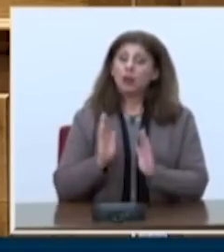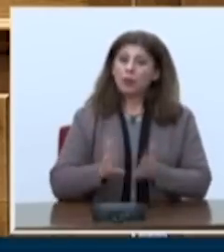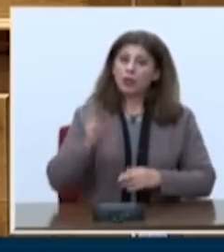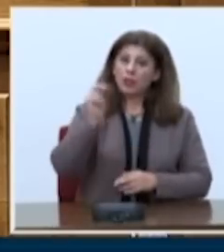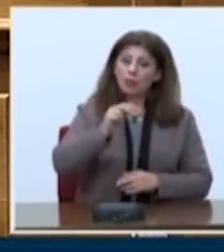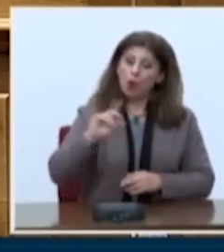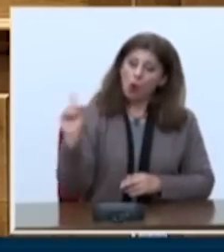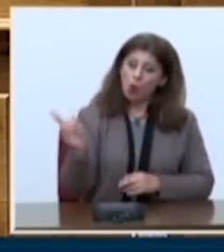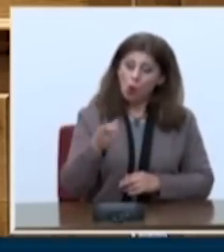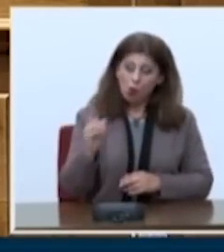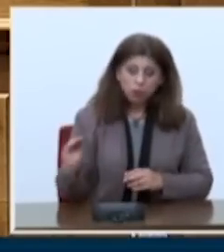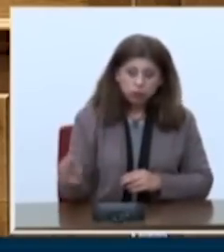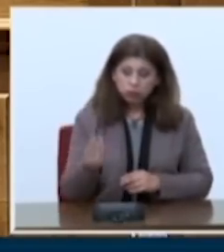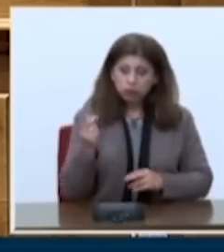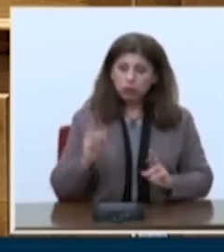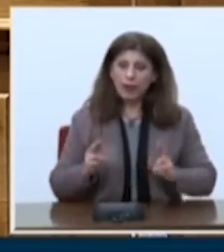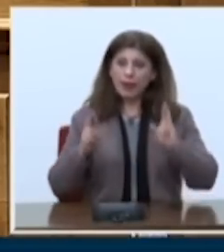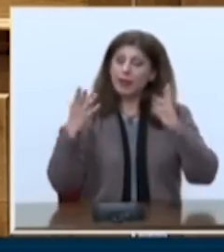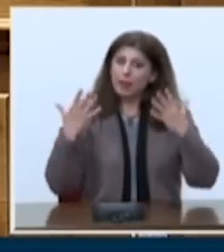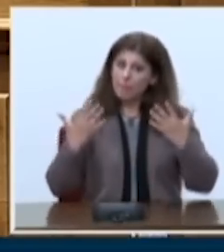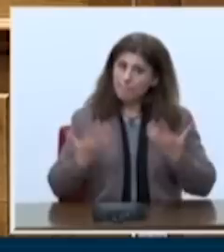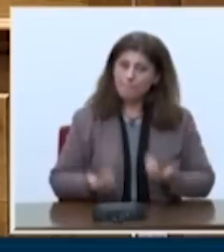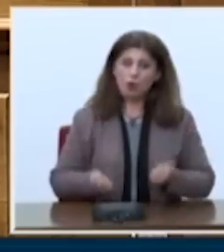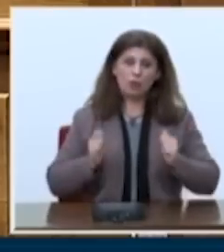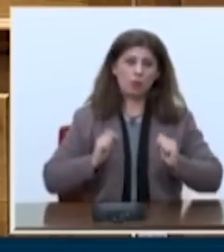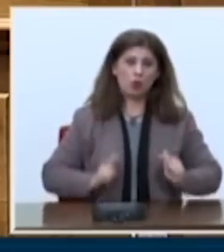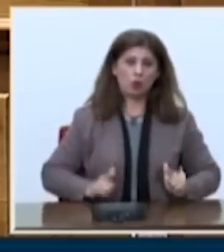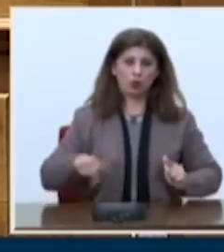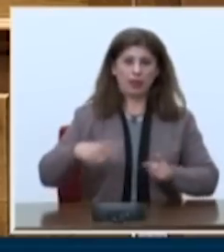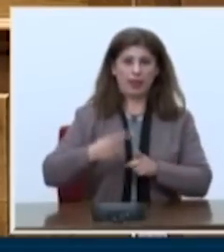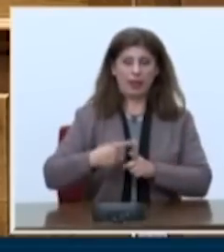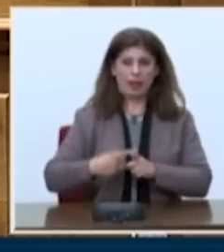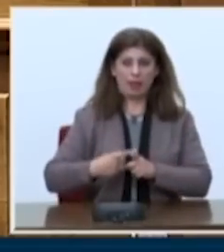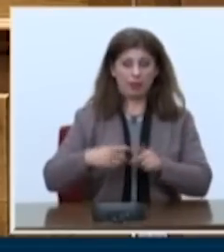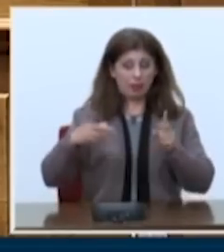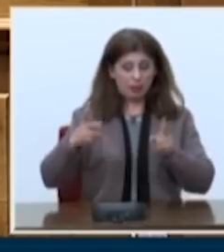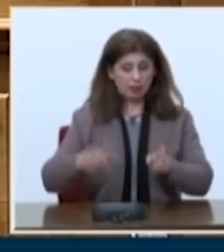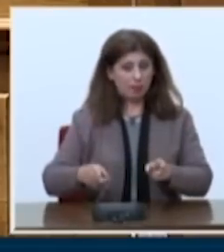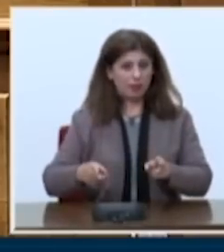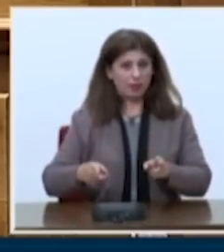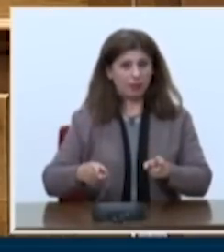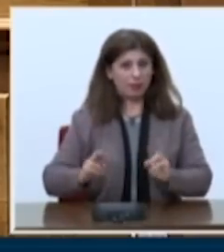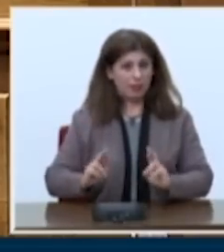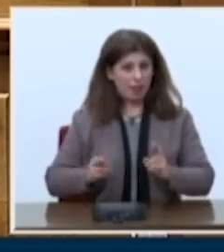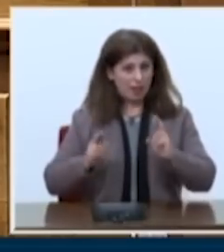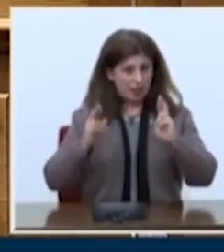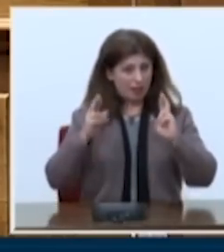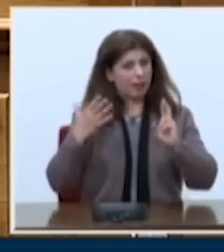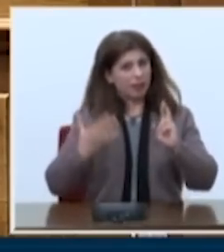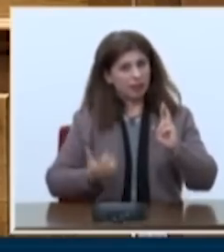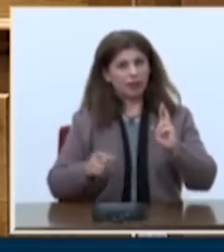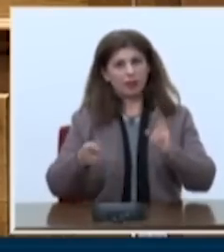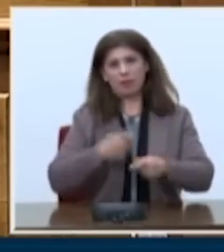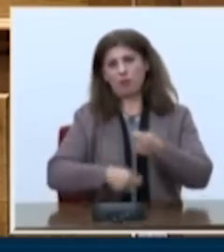πηγές ενέργειας που διαθέτει πλούσια η χώρα μας και να πάψει επιτέλους η ενέργεια να αποτελεί